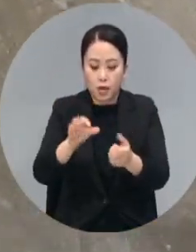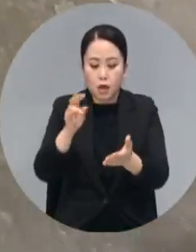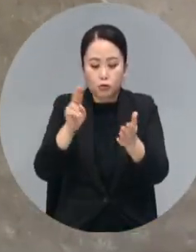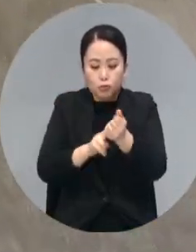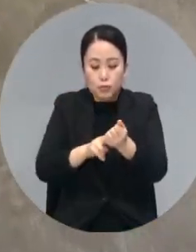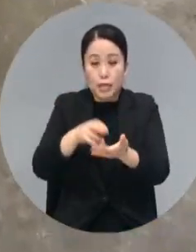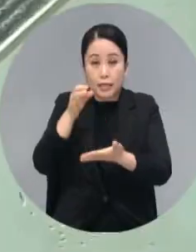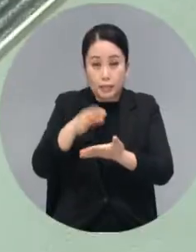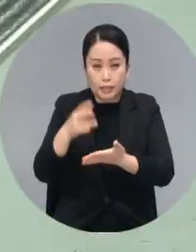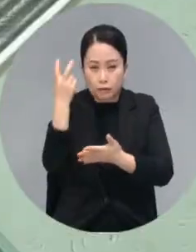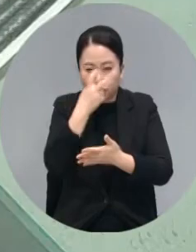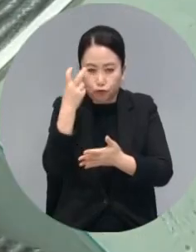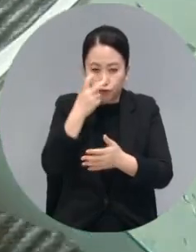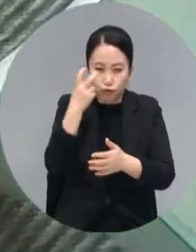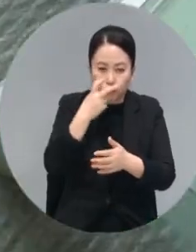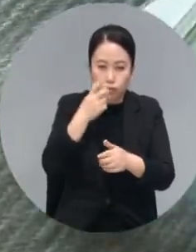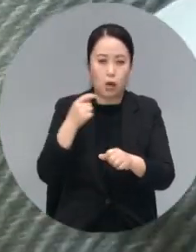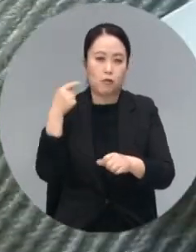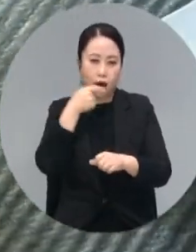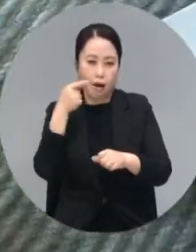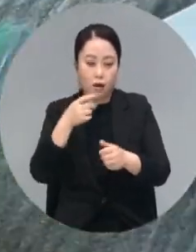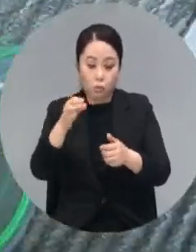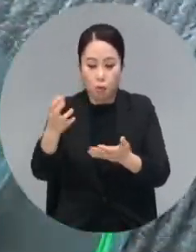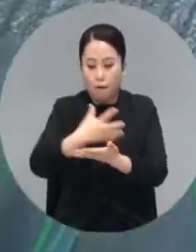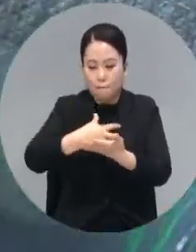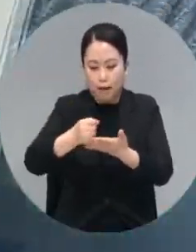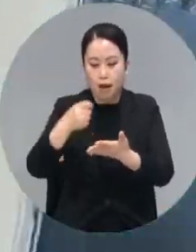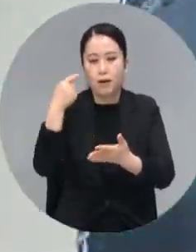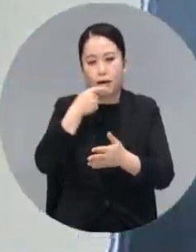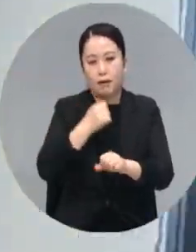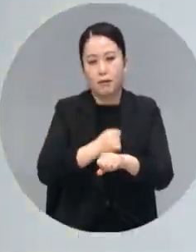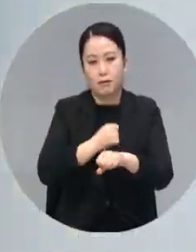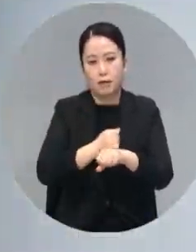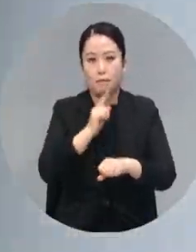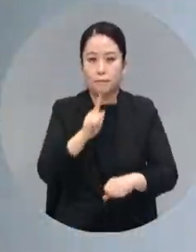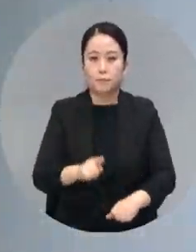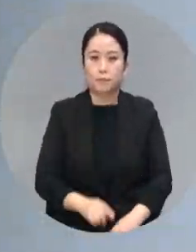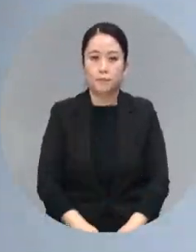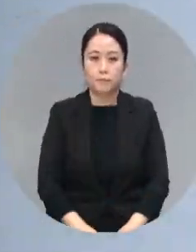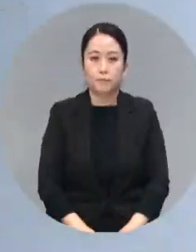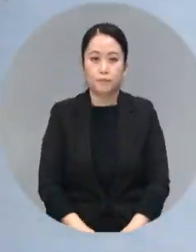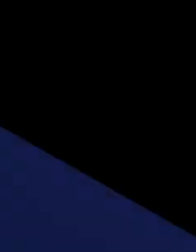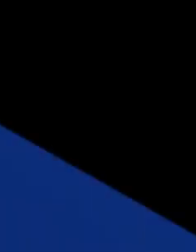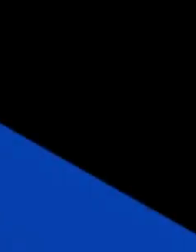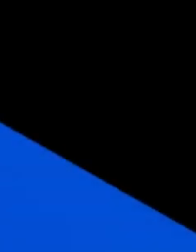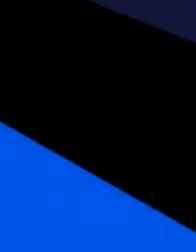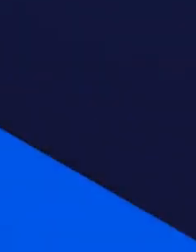추적하고 추심 활동을 강화하겠다고 밝혔습니다. MBC 뉴스 윤파란입니다.